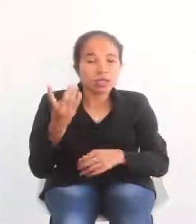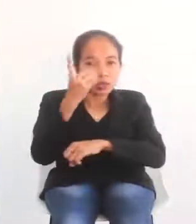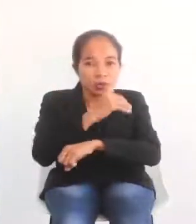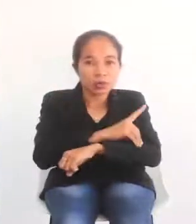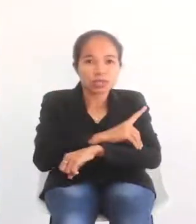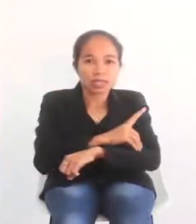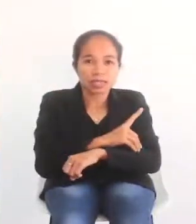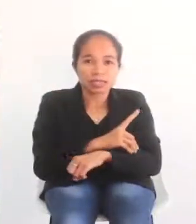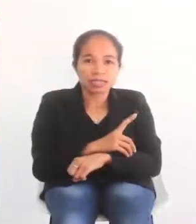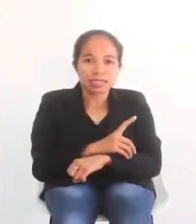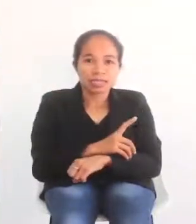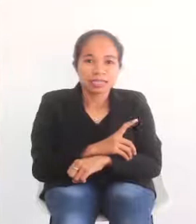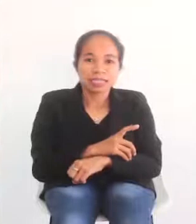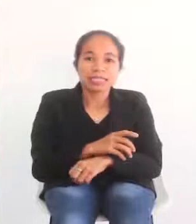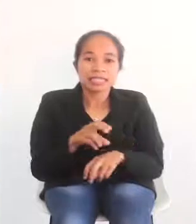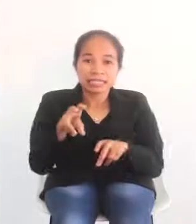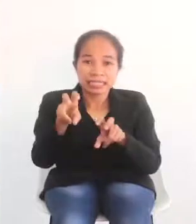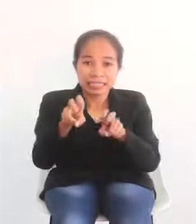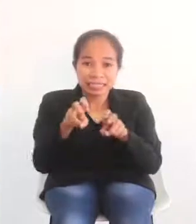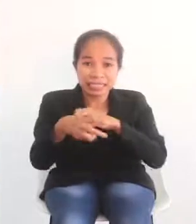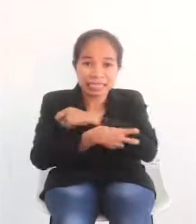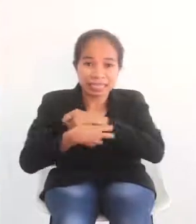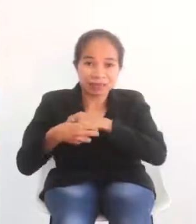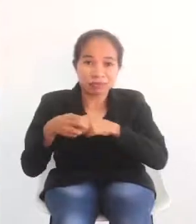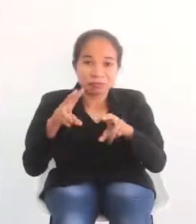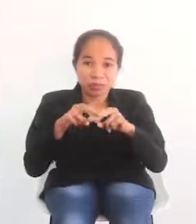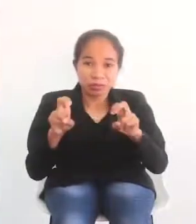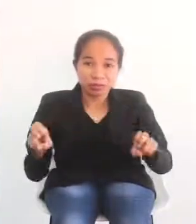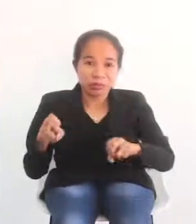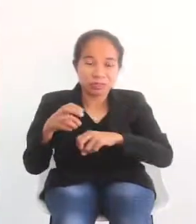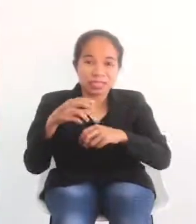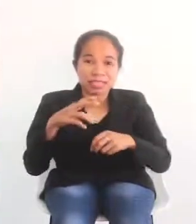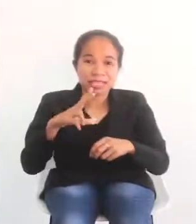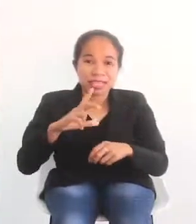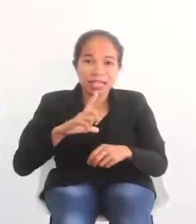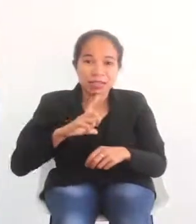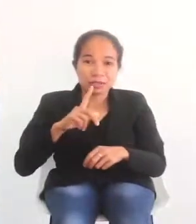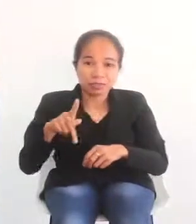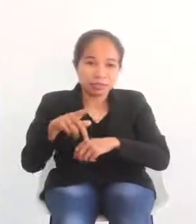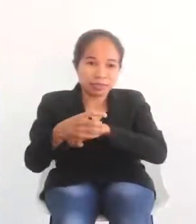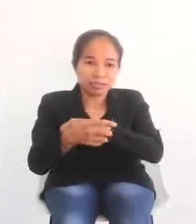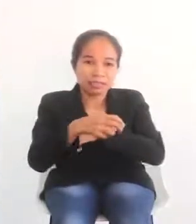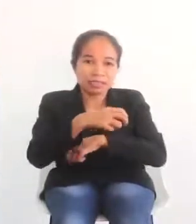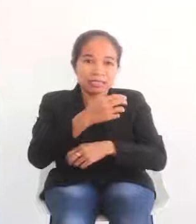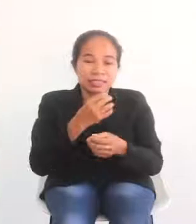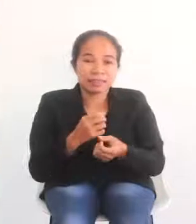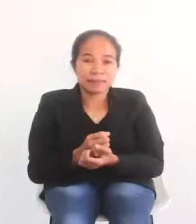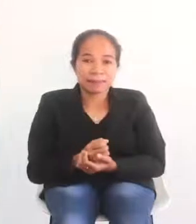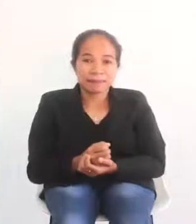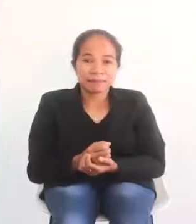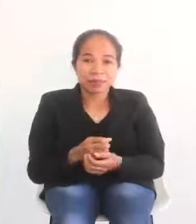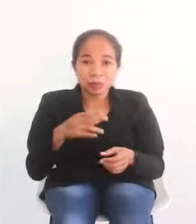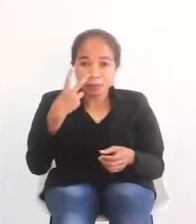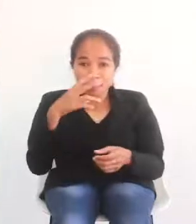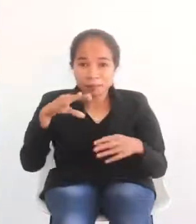ida ni anauk mantolun iha kolezio fuiloru no mestri ida tomania. Ni atu